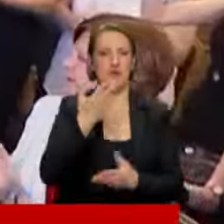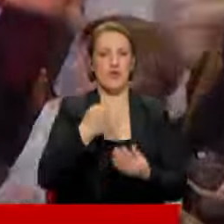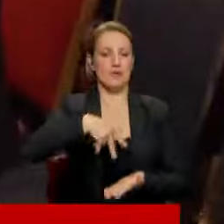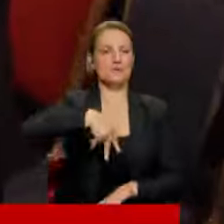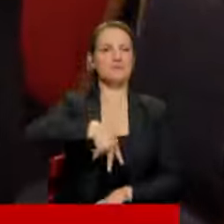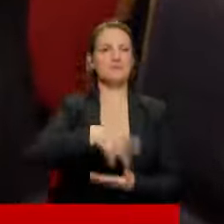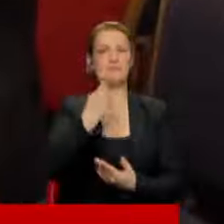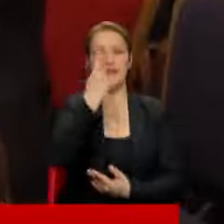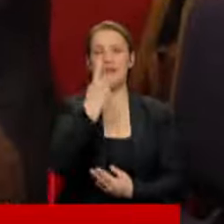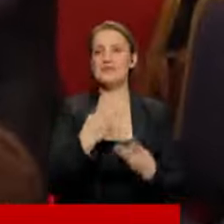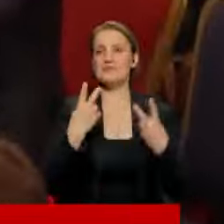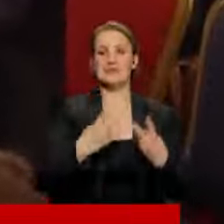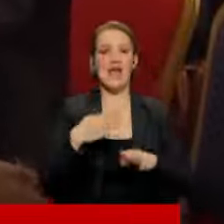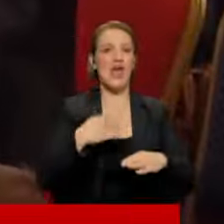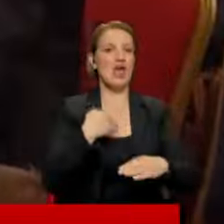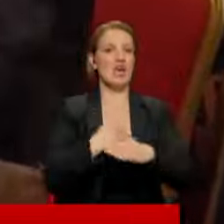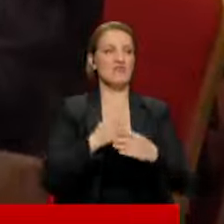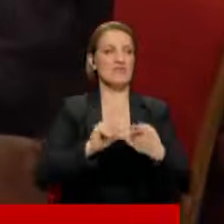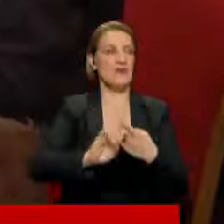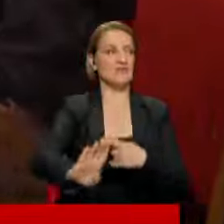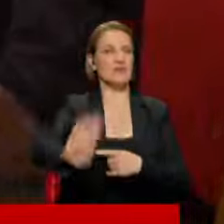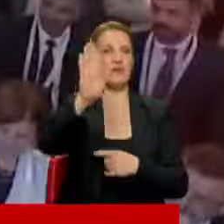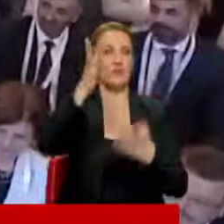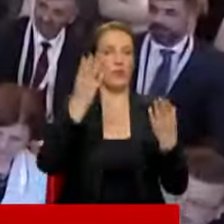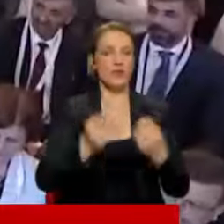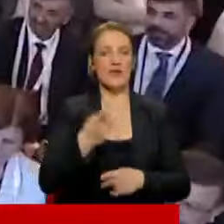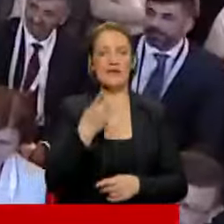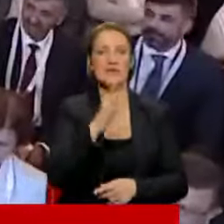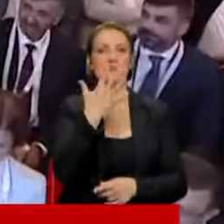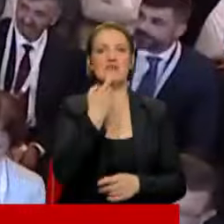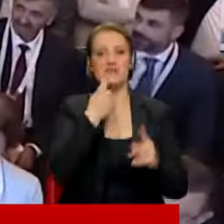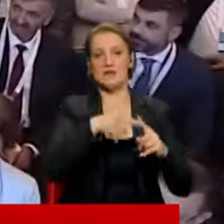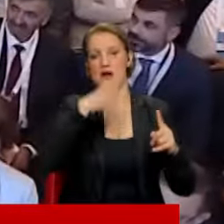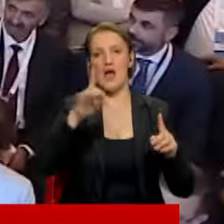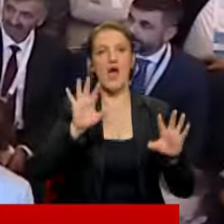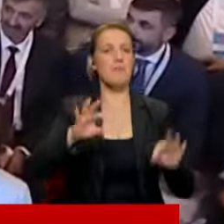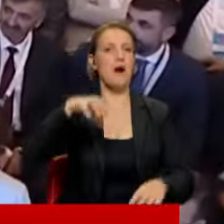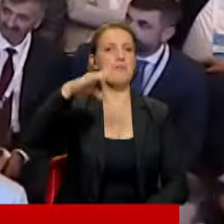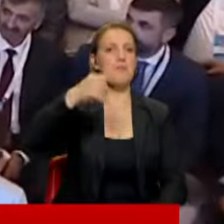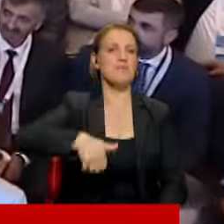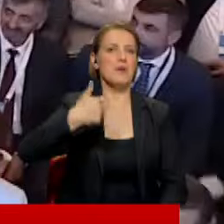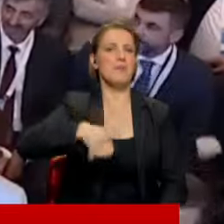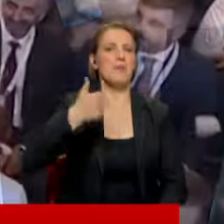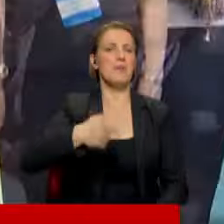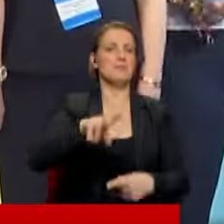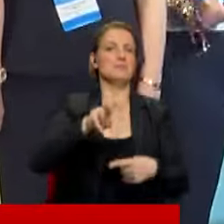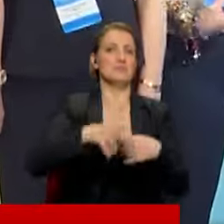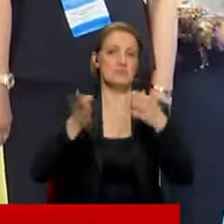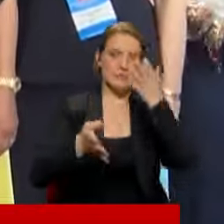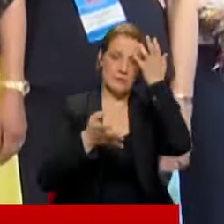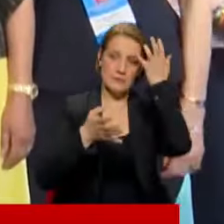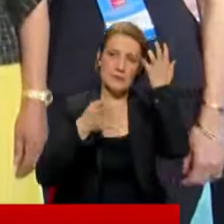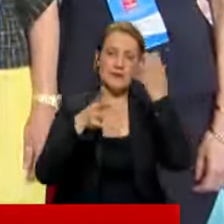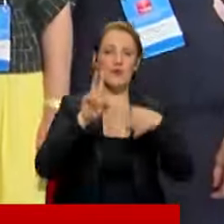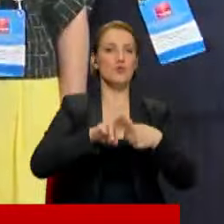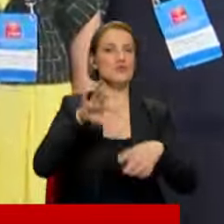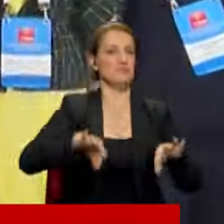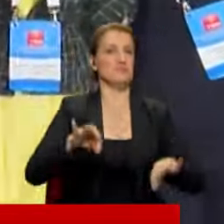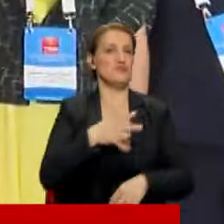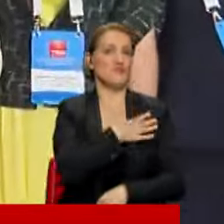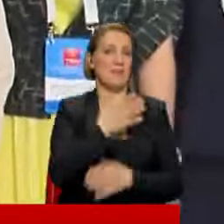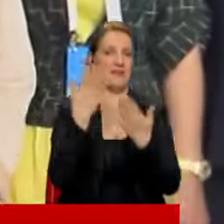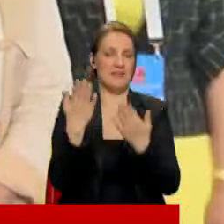İmamoğlu İlk mesajları da eşitlik ve demokrasi üzerine oldu 2005'ten bu yana hep AK Partili başkanlar koltuktayım artık koltuk CHP'nin